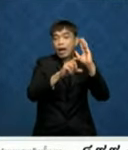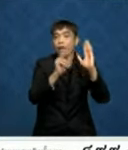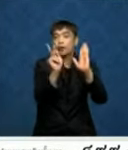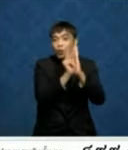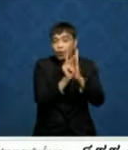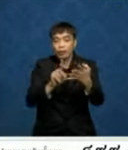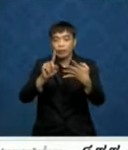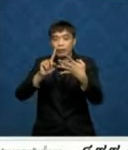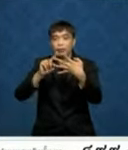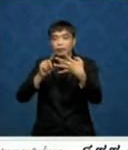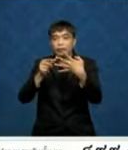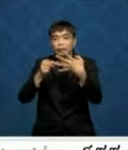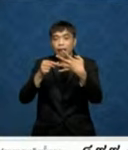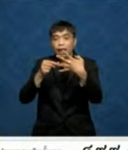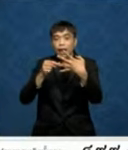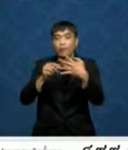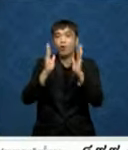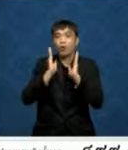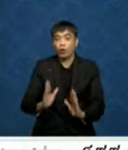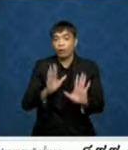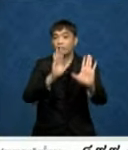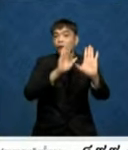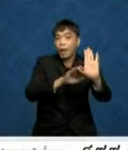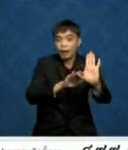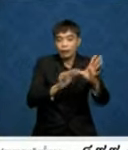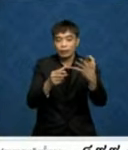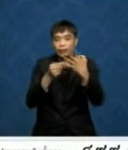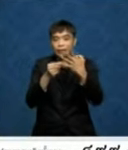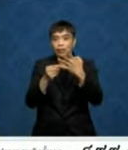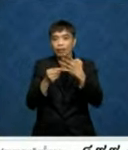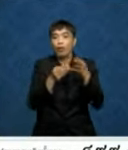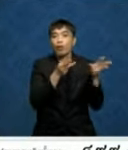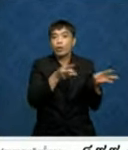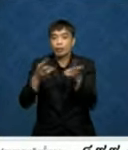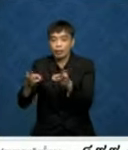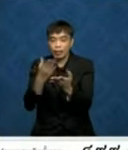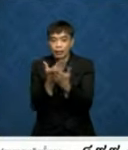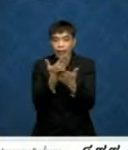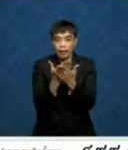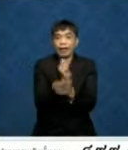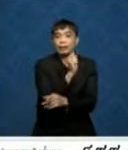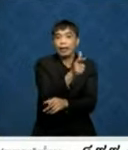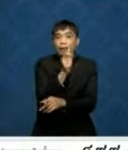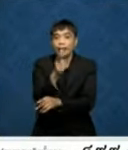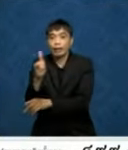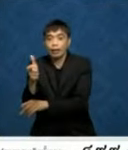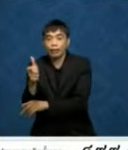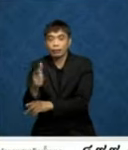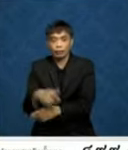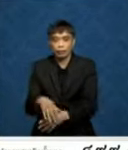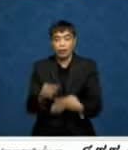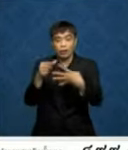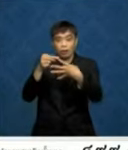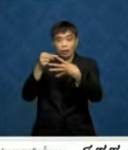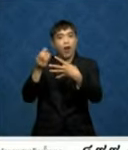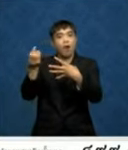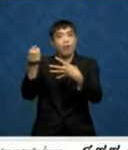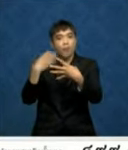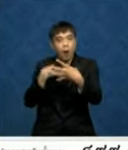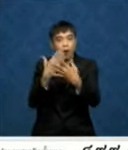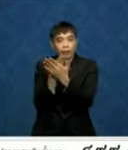ร่วมและ 4. พฤติกรรมการใช้จ่ายประเด็นที่ควรขีดเส้นใต้คือตรงนี้ครับท่านบอกแหล่งที่มาของเงินที่เอามาคำนว